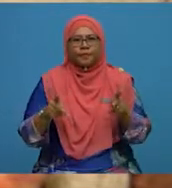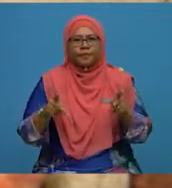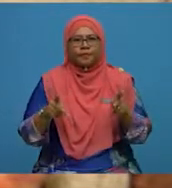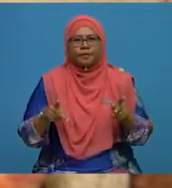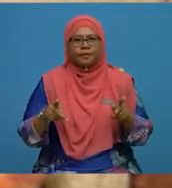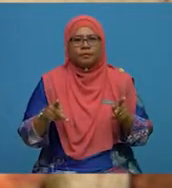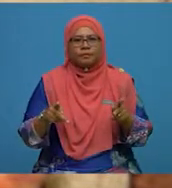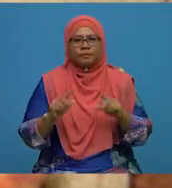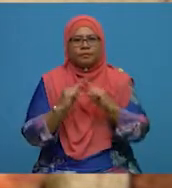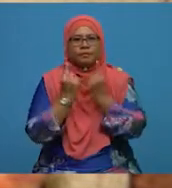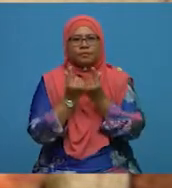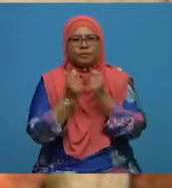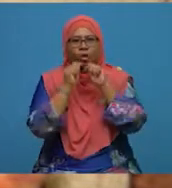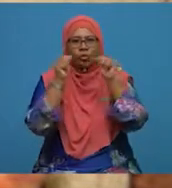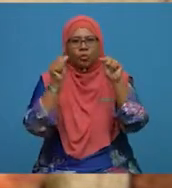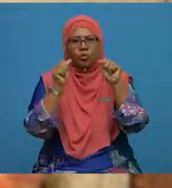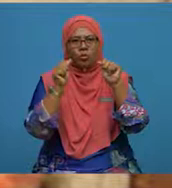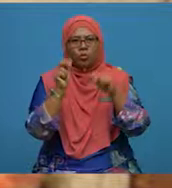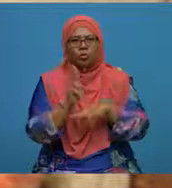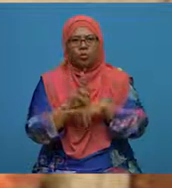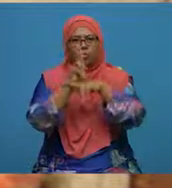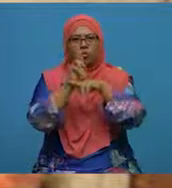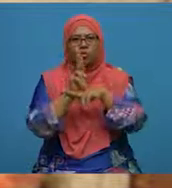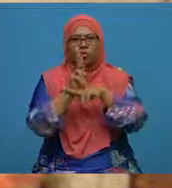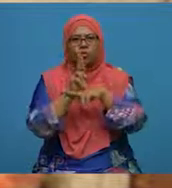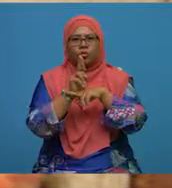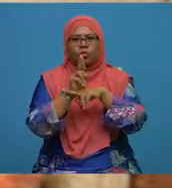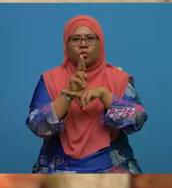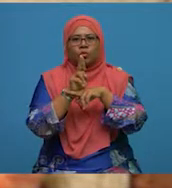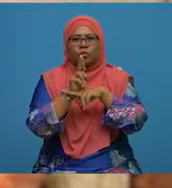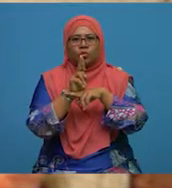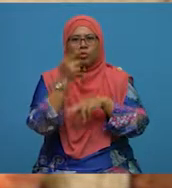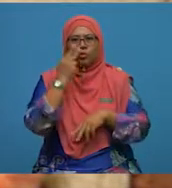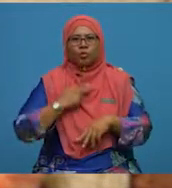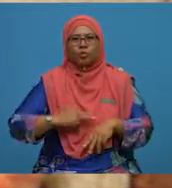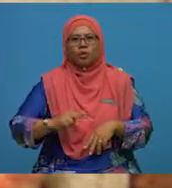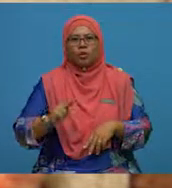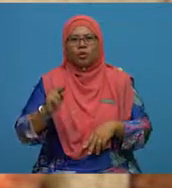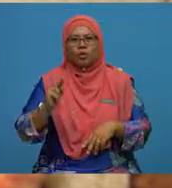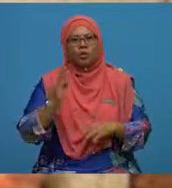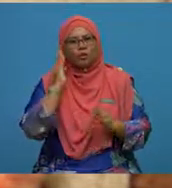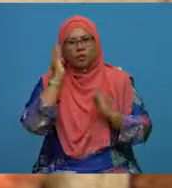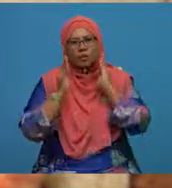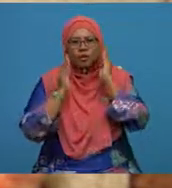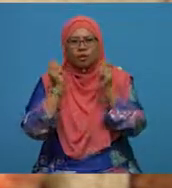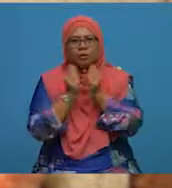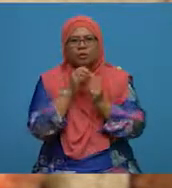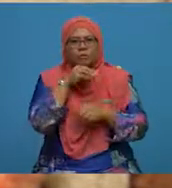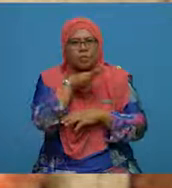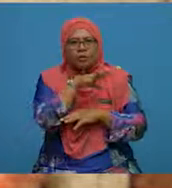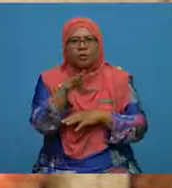Pelajar-pelajar, golongan awam terutamanya para ulama amat bimbang dengan